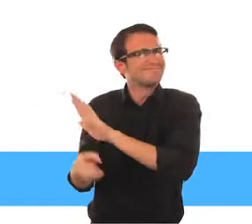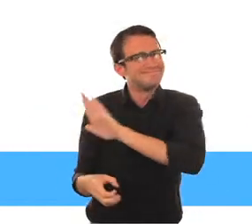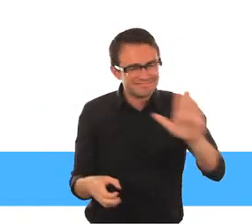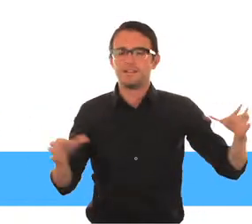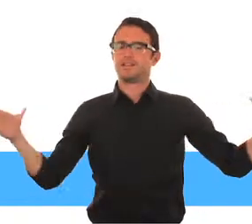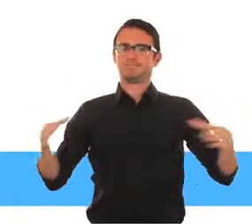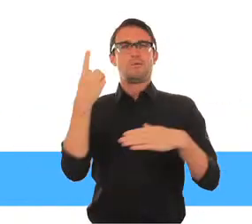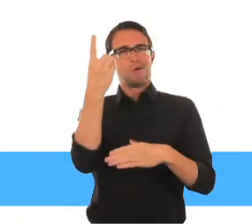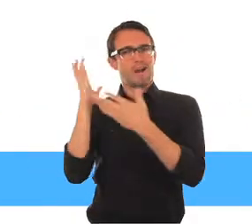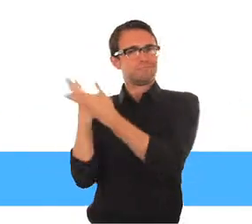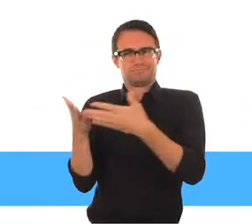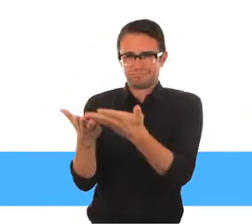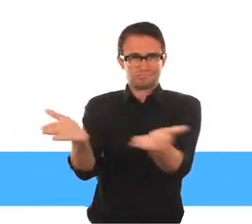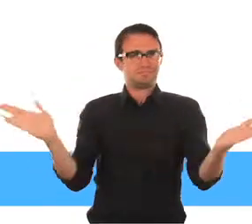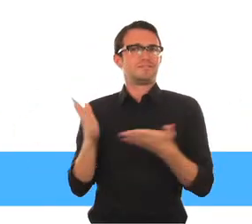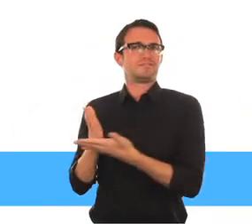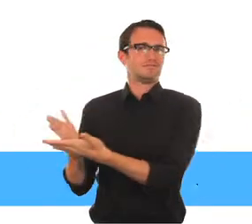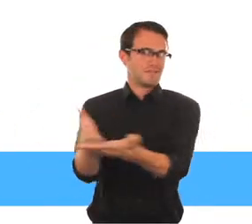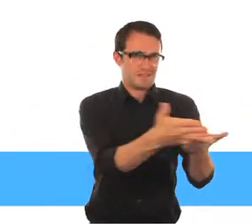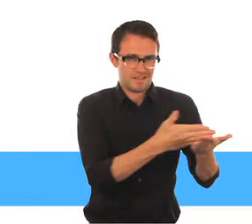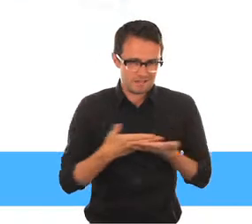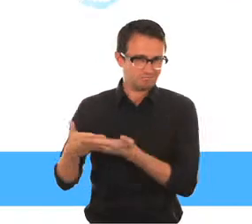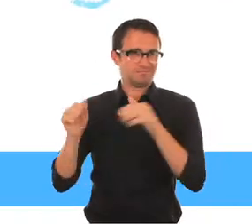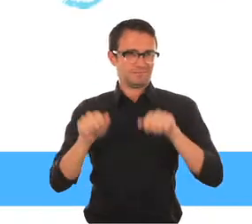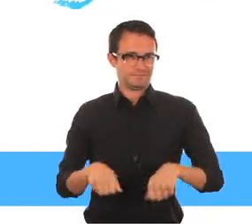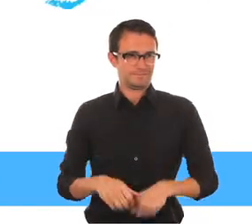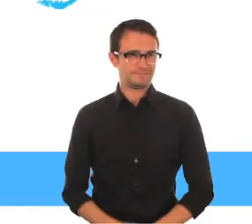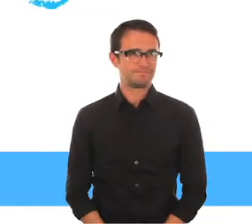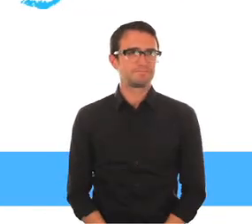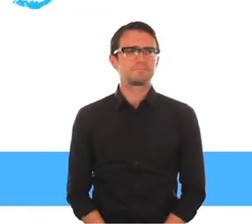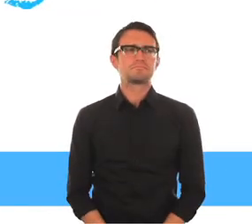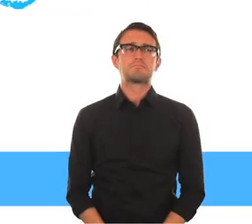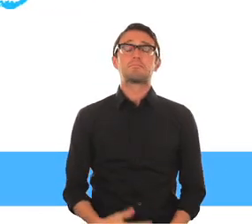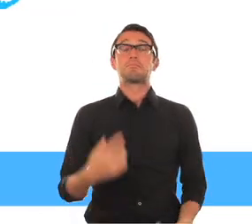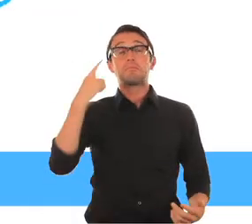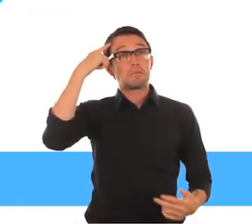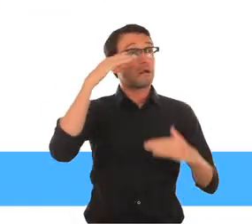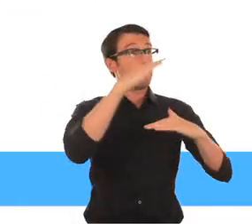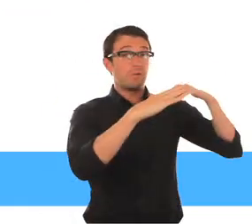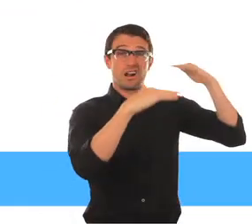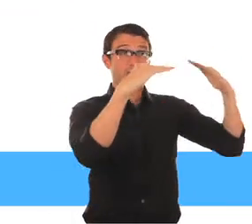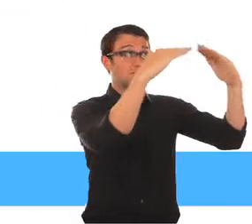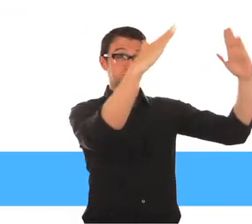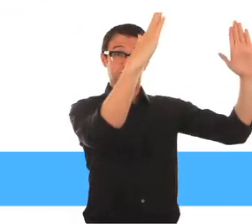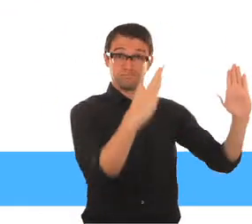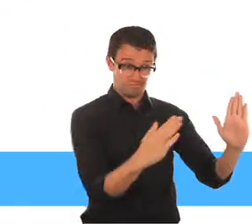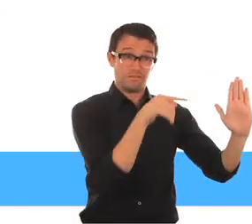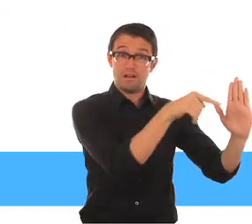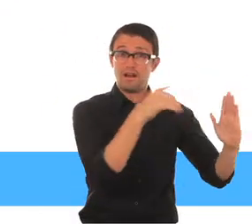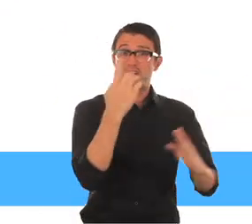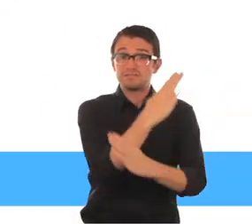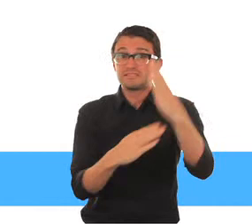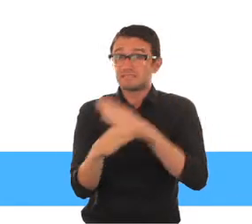groupes sociaux, il favorise une approche intégrée qui peut profiter à tous. Par exemple, au lieu de construire de nouvelles